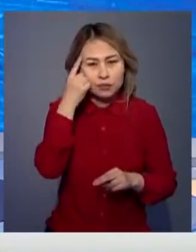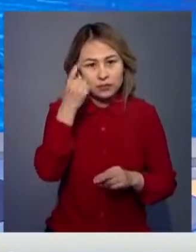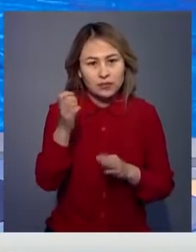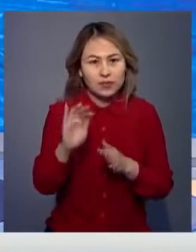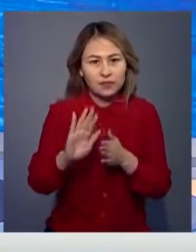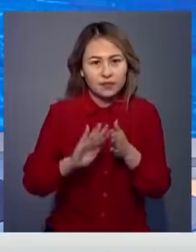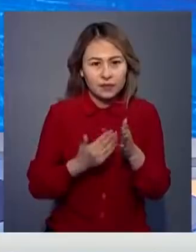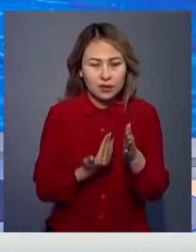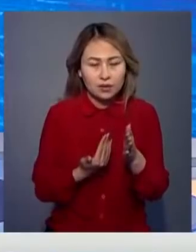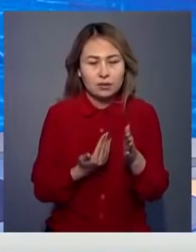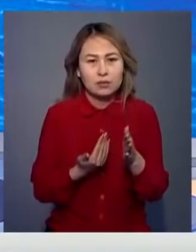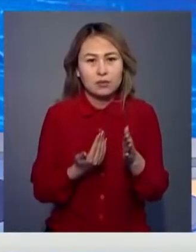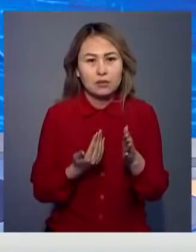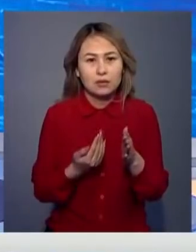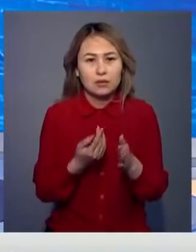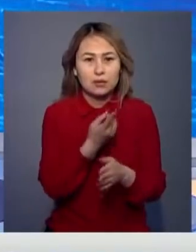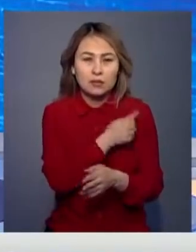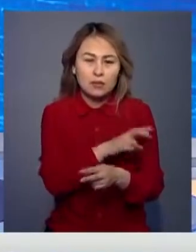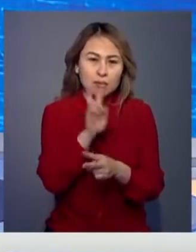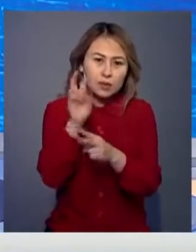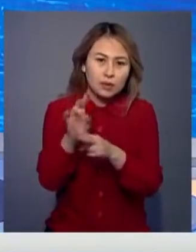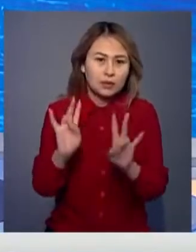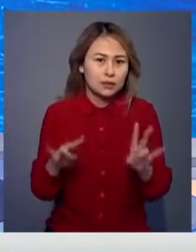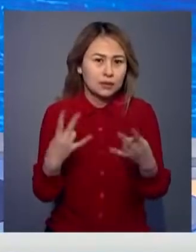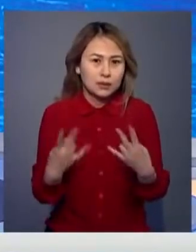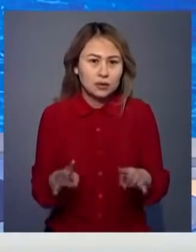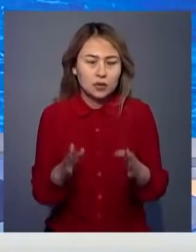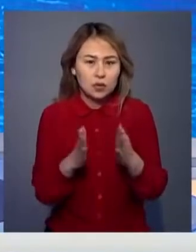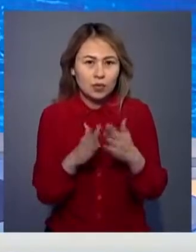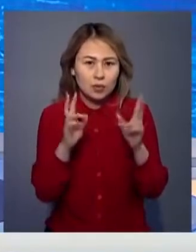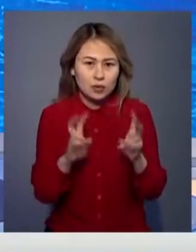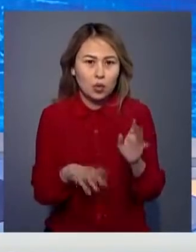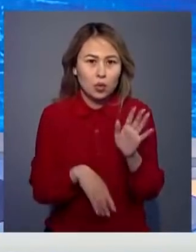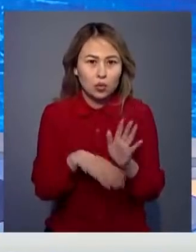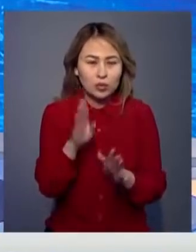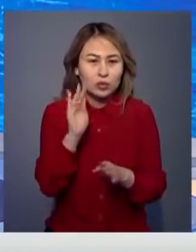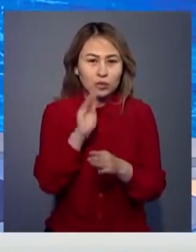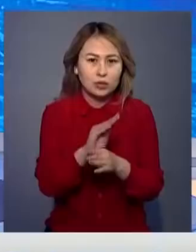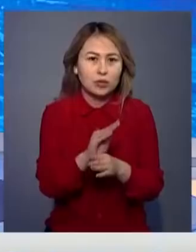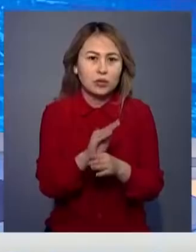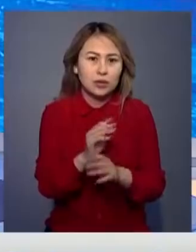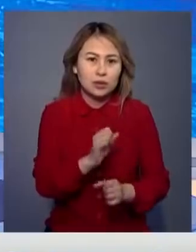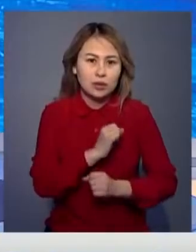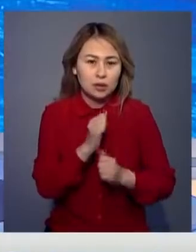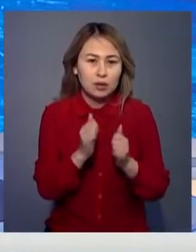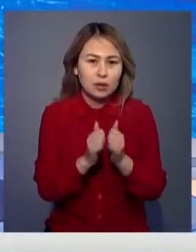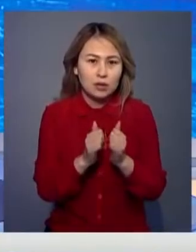шақыртыңыздар. Дәрі емханаға барудың ешқандай қажеттілігі жоқ. Үйде болыңыздар. Мейлінше қасындағы